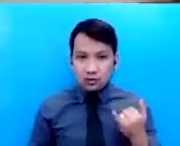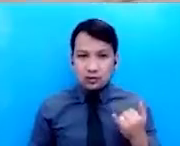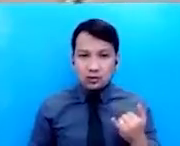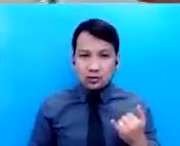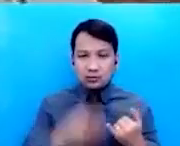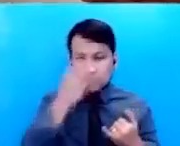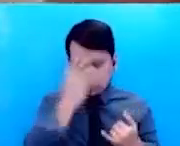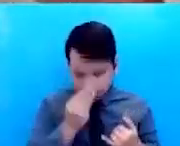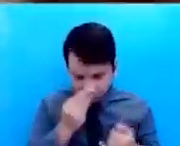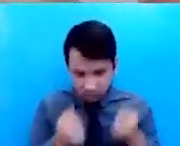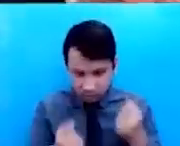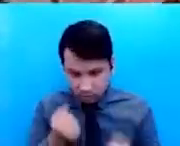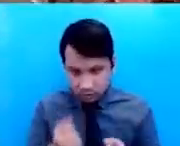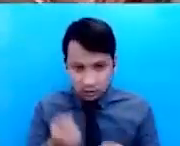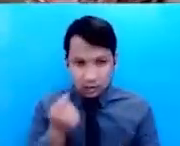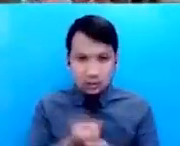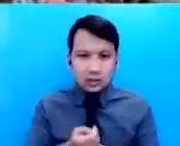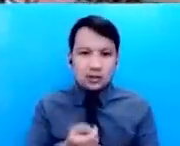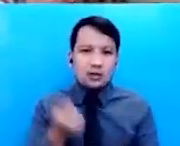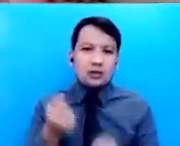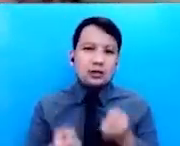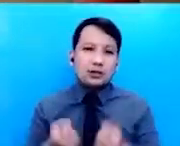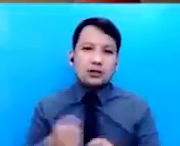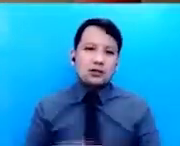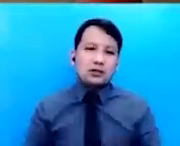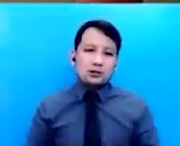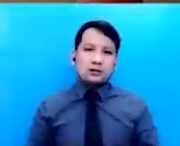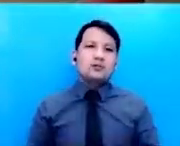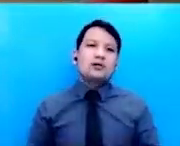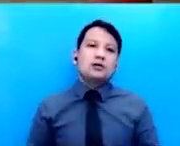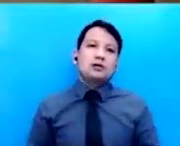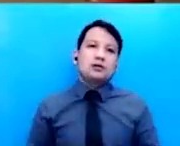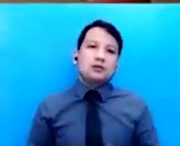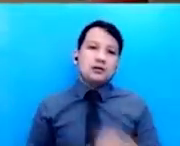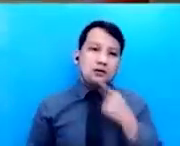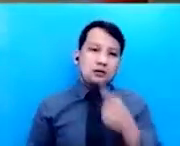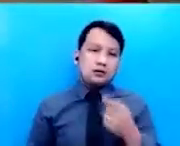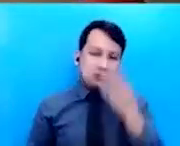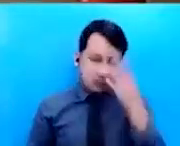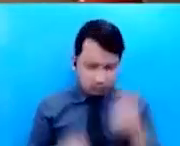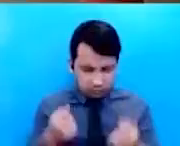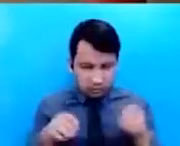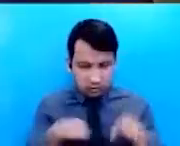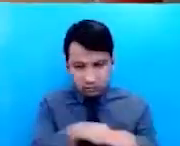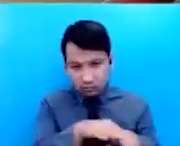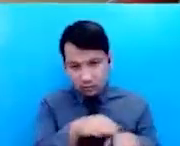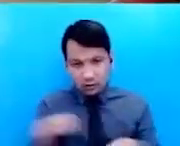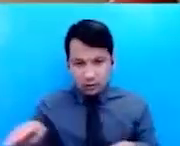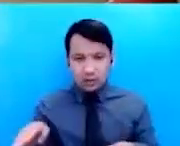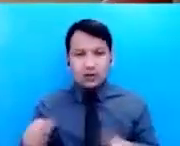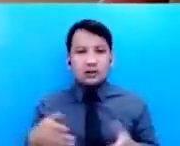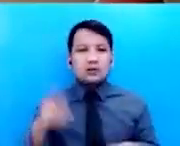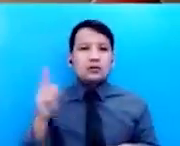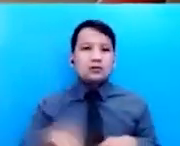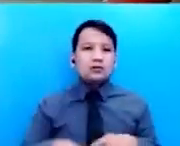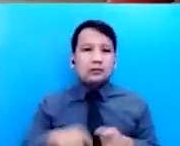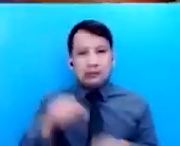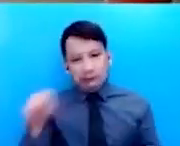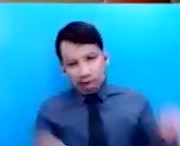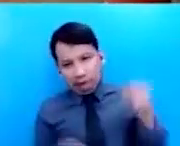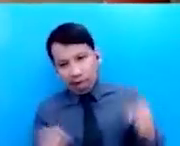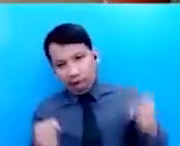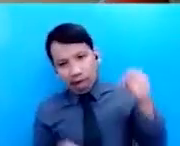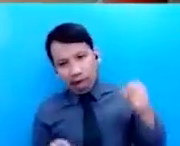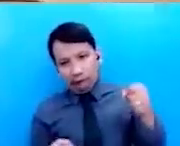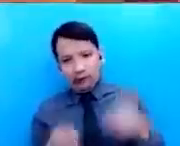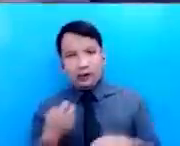ang driver ng tanker habang nagmamaneho. Naka-headlip po, bumangga na sa concrete barrier, kaya hindi ko na napigil yung marubila,